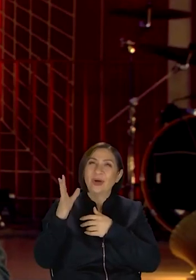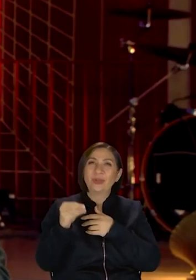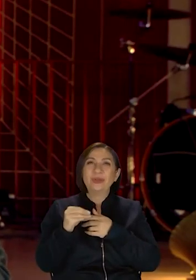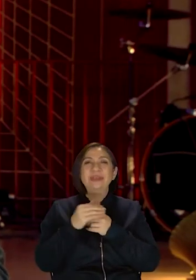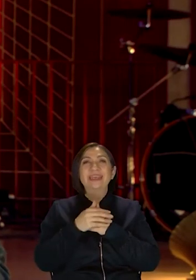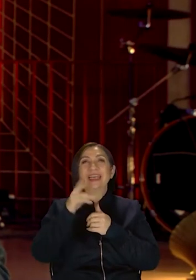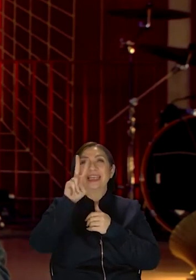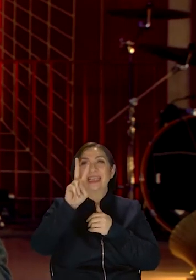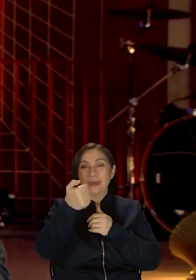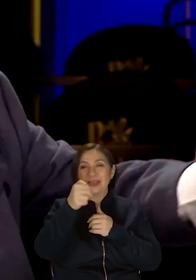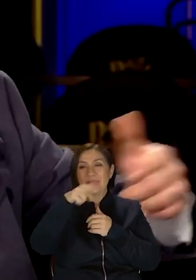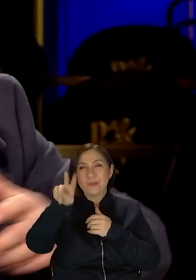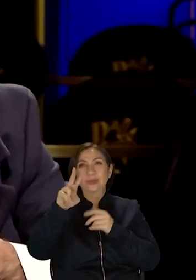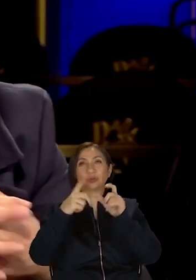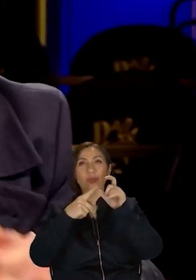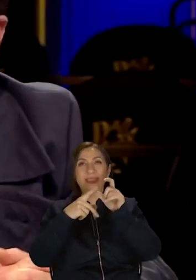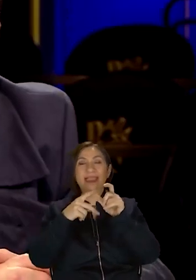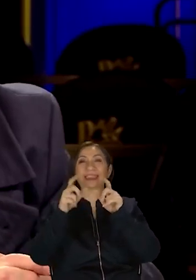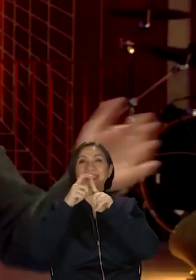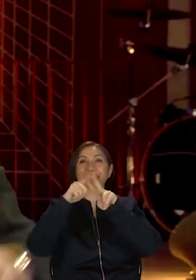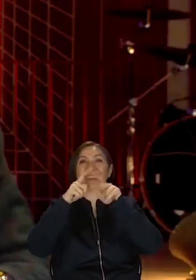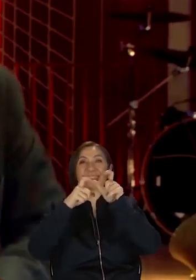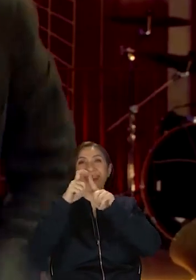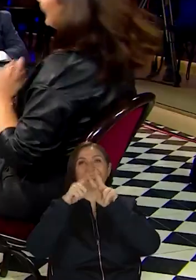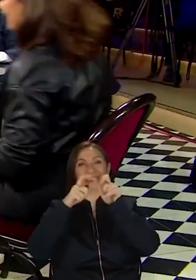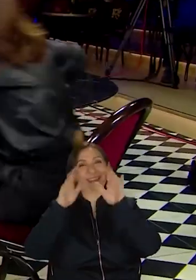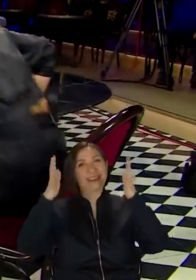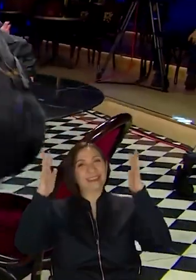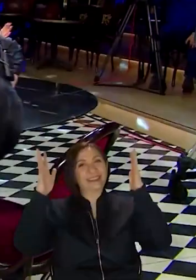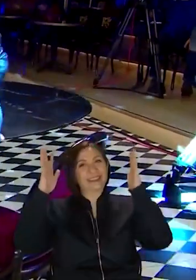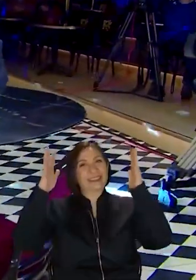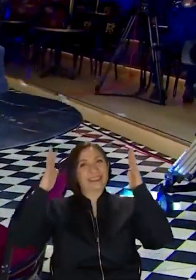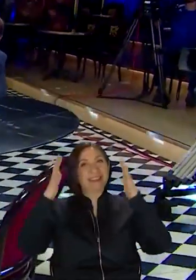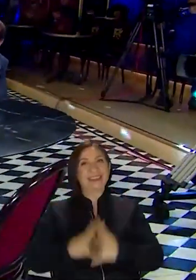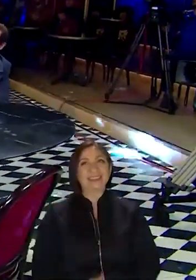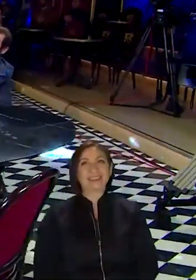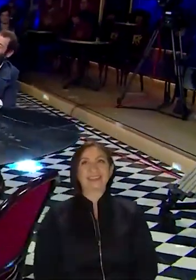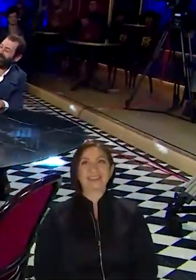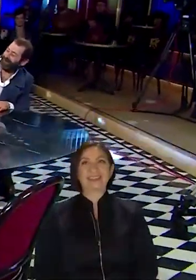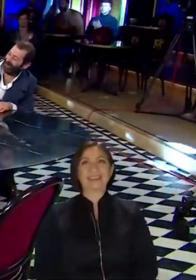mobilet çıkıyor yani. Ben sana anlatacağım. Das Das'ta. Peki alkışlıyoruz. Çok teşekkür ederim.